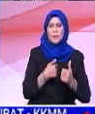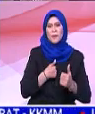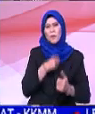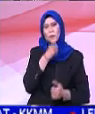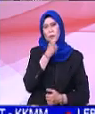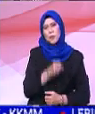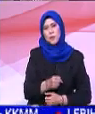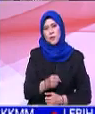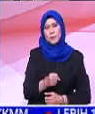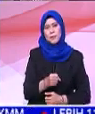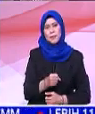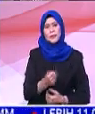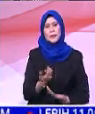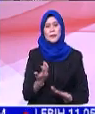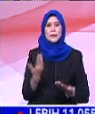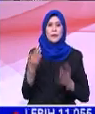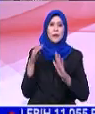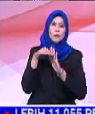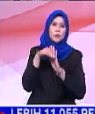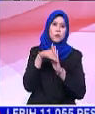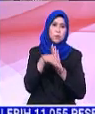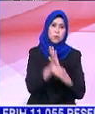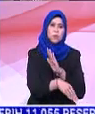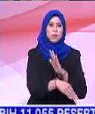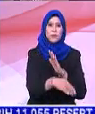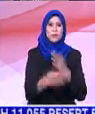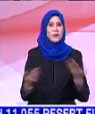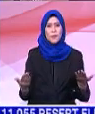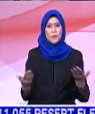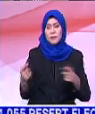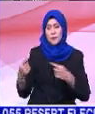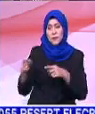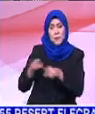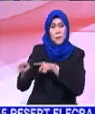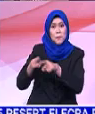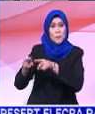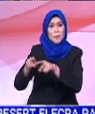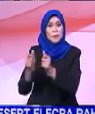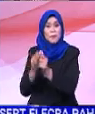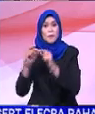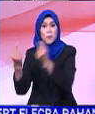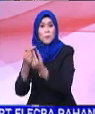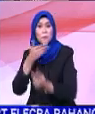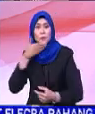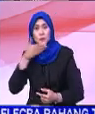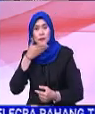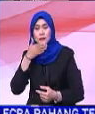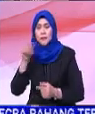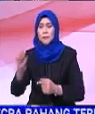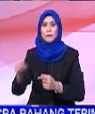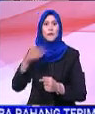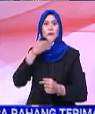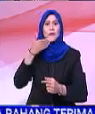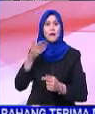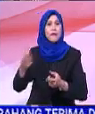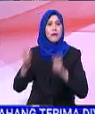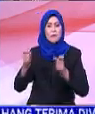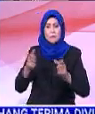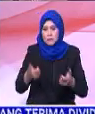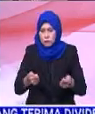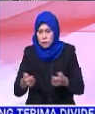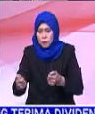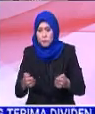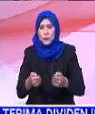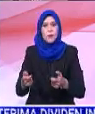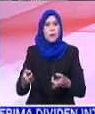meski ini HIV kita jatuh subtitle combining anak muda ini ada orang punya menggerakkan jari itu 2